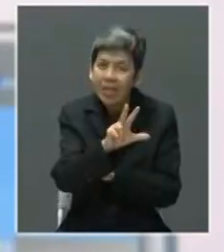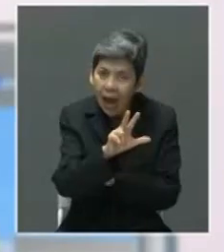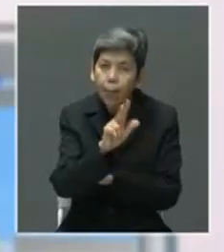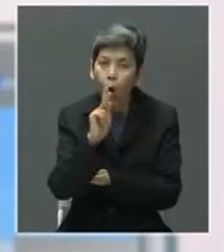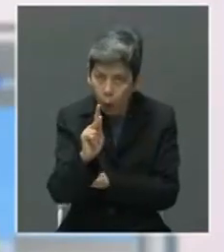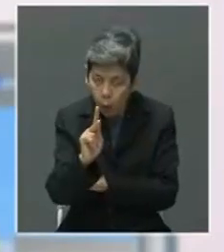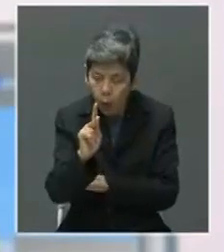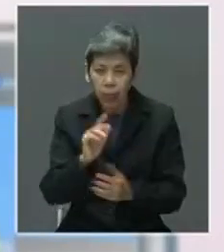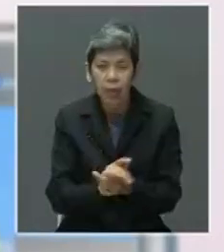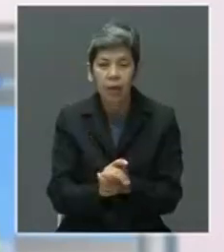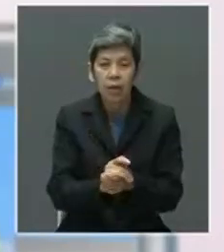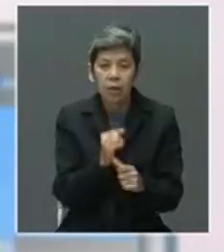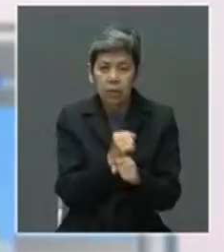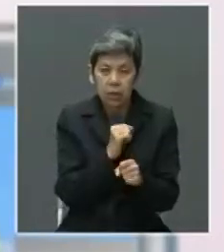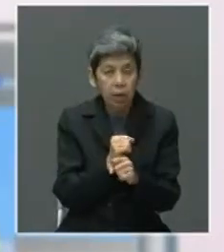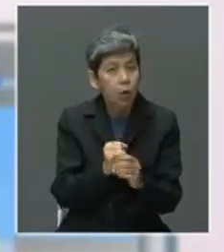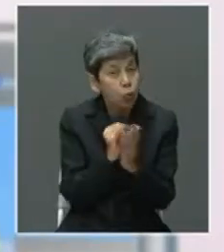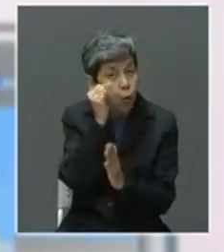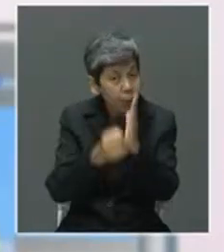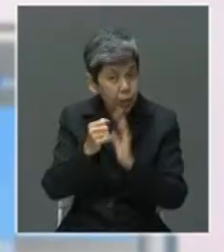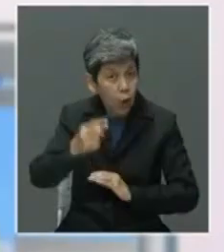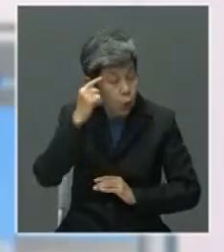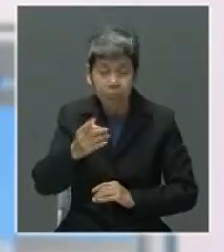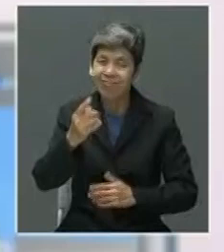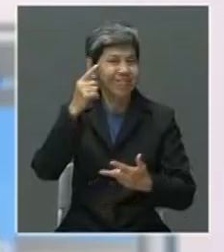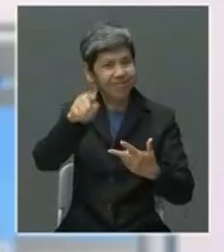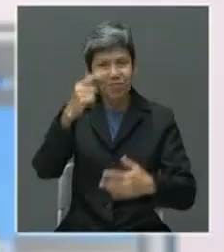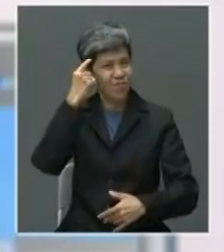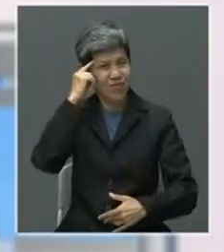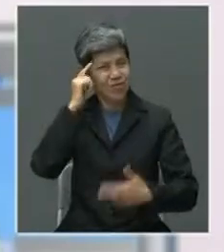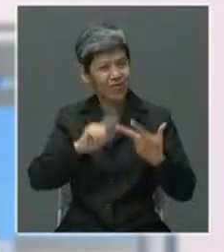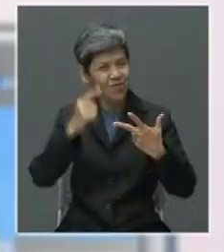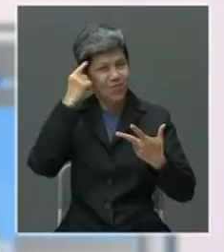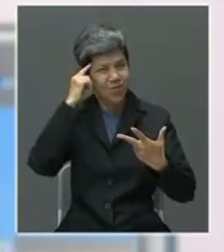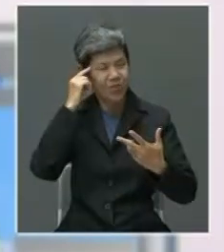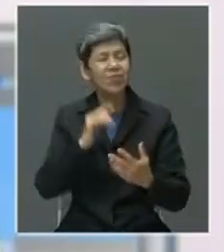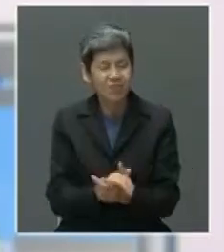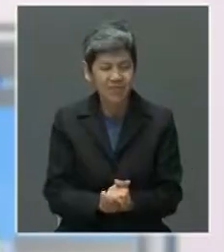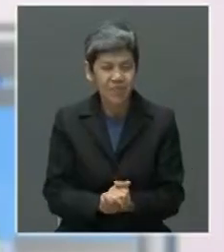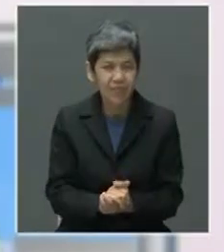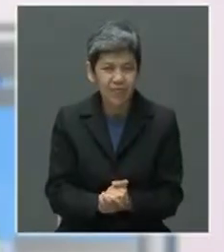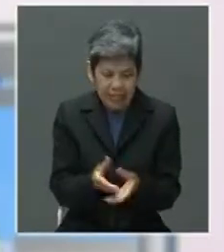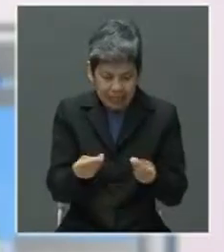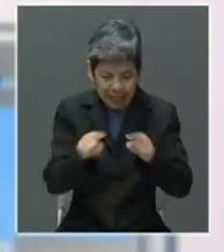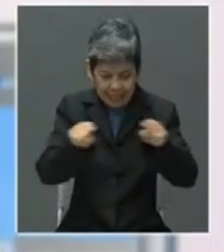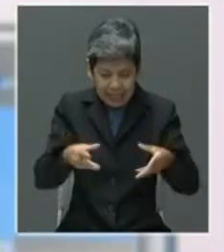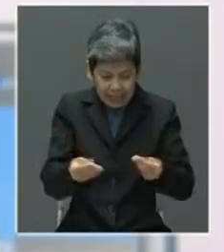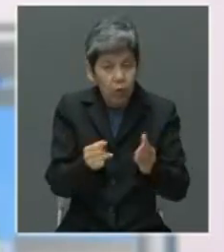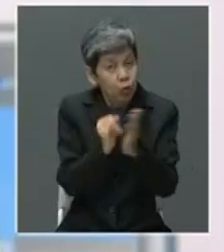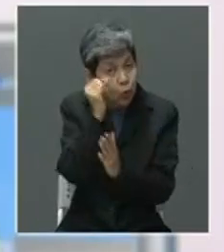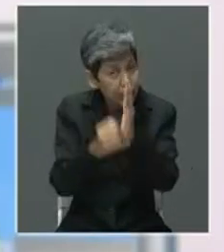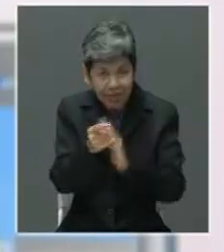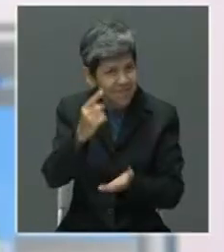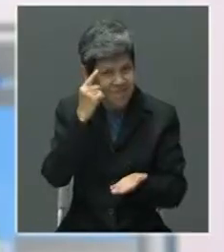มาชอบหรือไม่ชอบคุณก็ไม่รู้นะ อาจจะ ได้โฉนดมาเนี่ยชอบหรือไม่ช